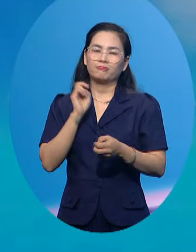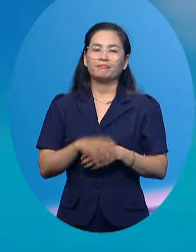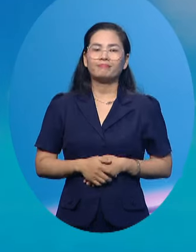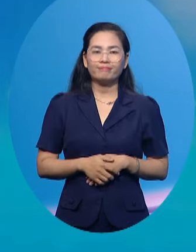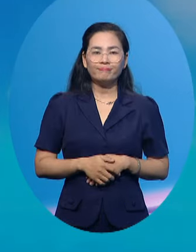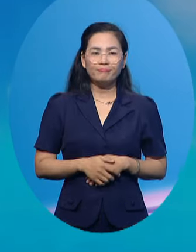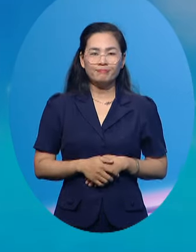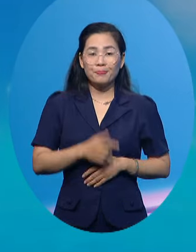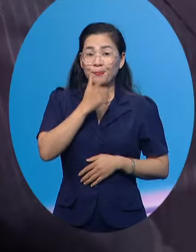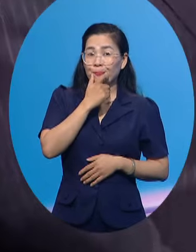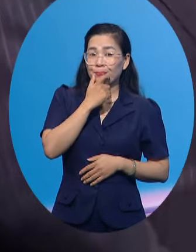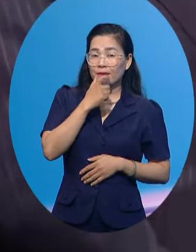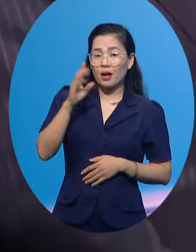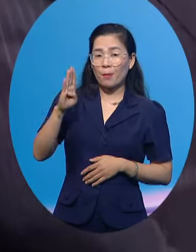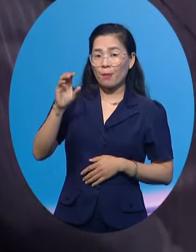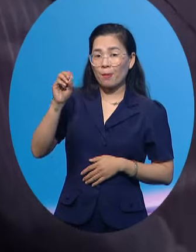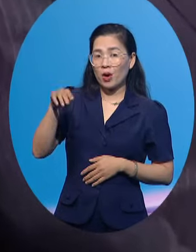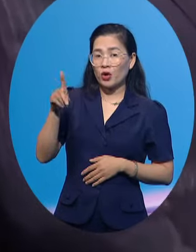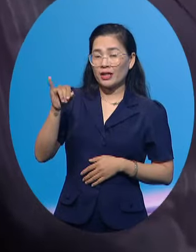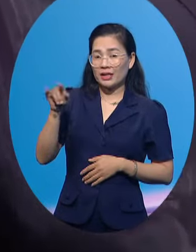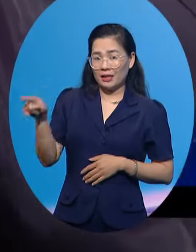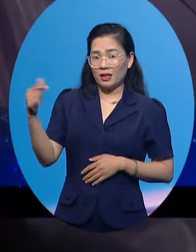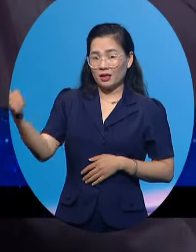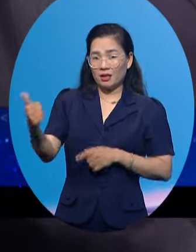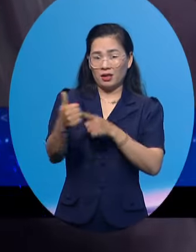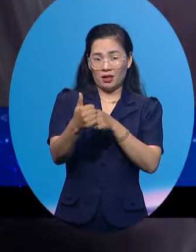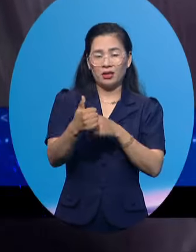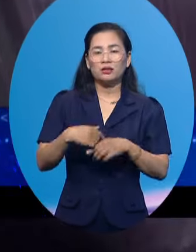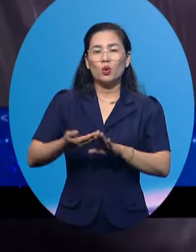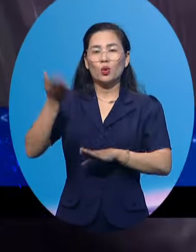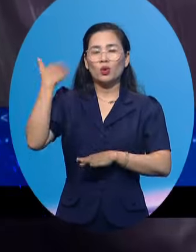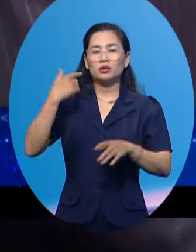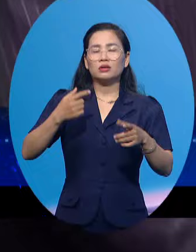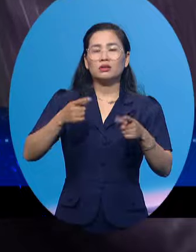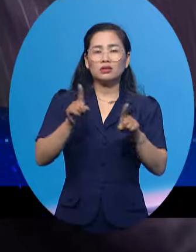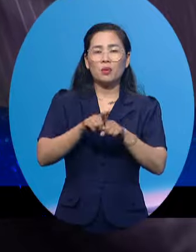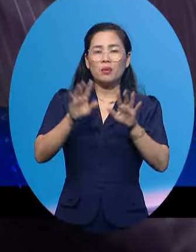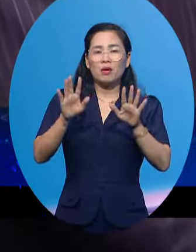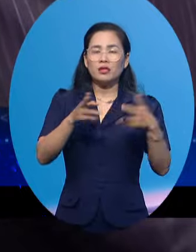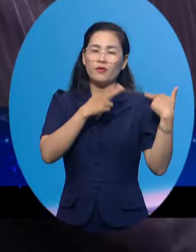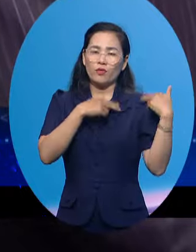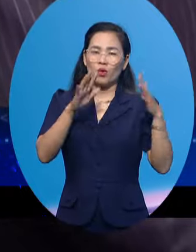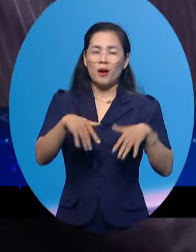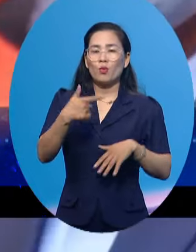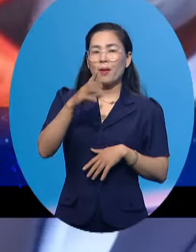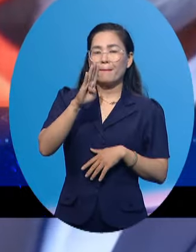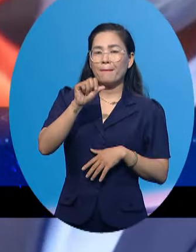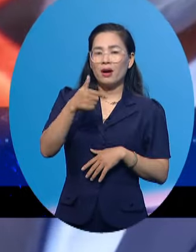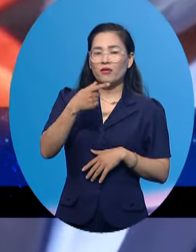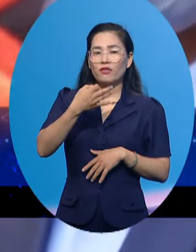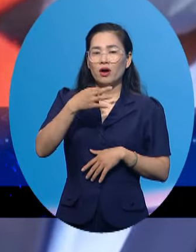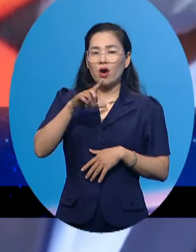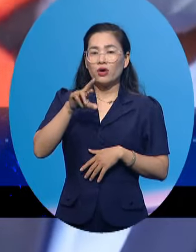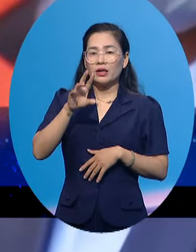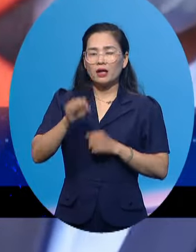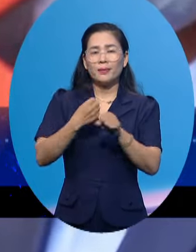đó cùng ngày Bà bondai từng là quan chức thực thi pháp luật hàng đầu của Tiểu Ban Florida của Mỹ từ năm